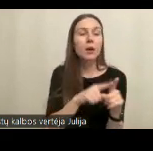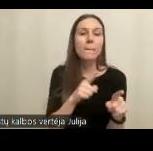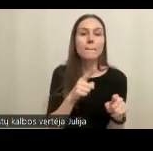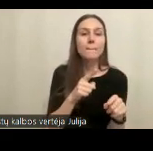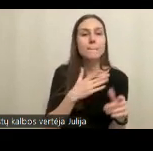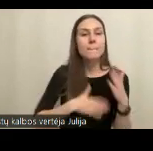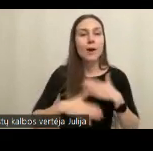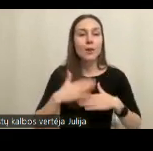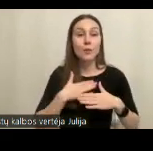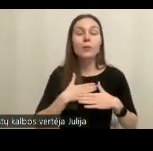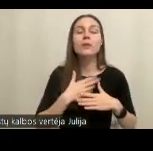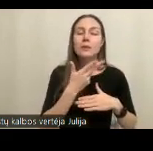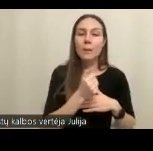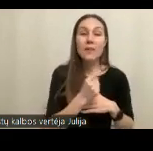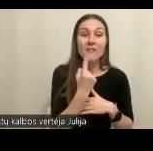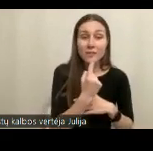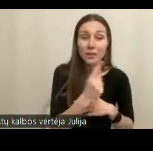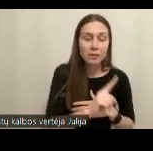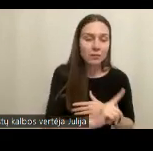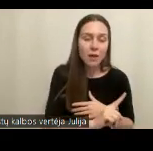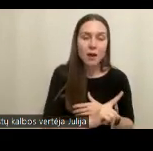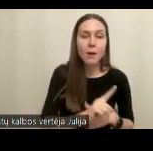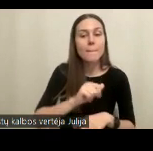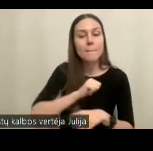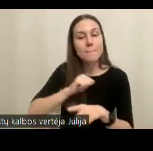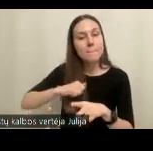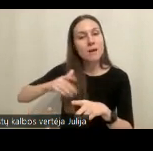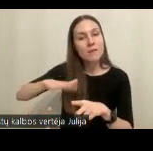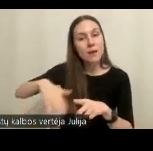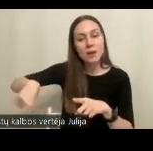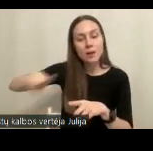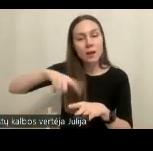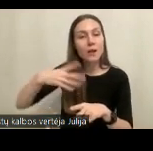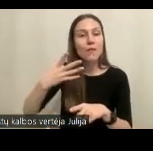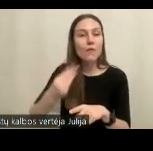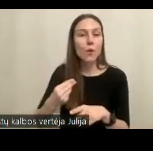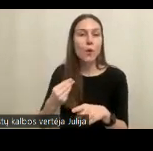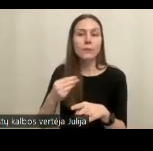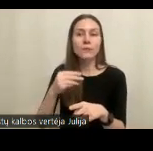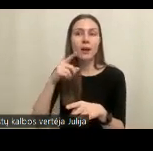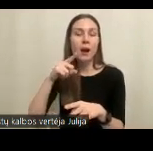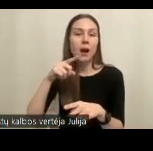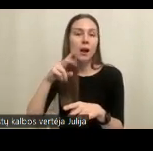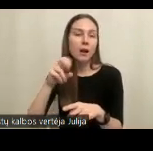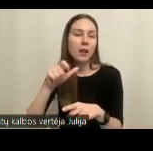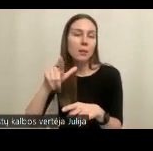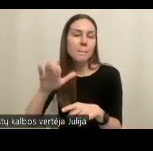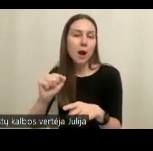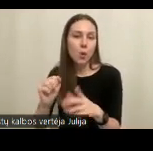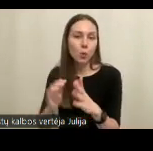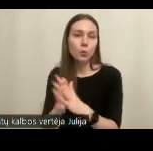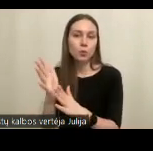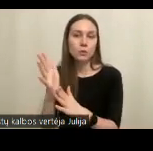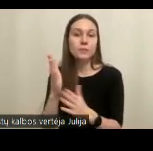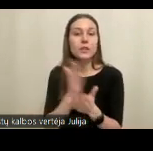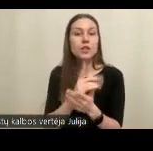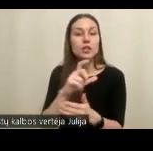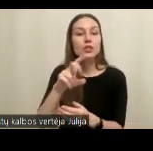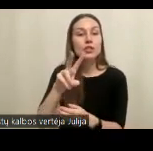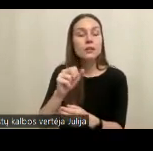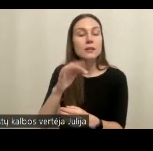yra didelis malonumas, bet tai padės jiems patiems ugdyti savo pačių kalbą. Mes turime klausimą pokalbį